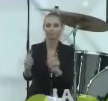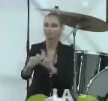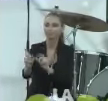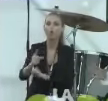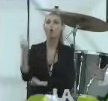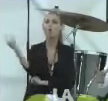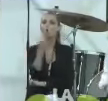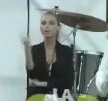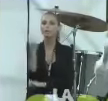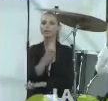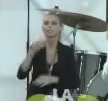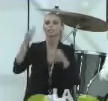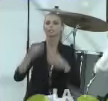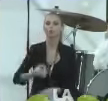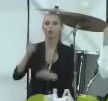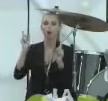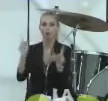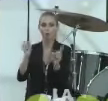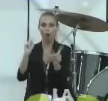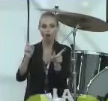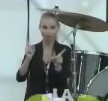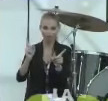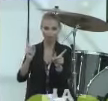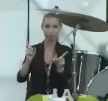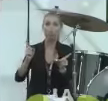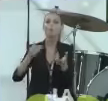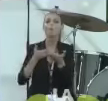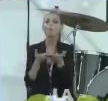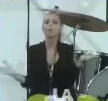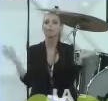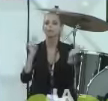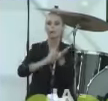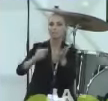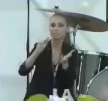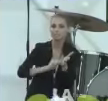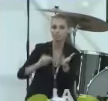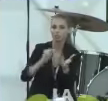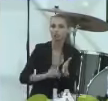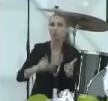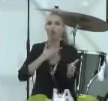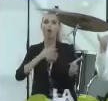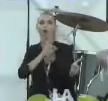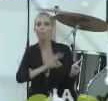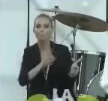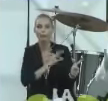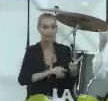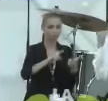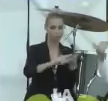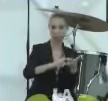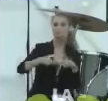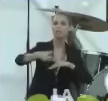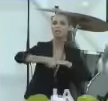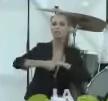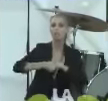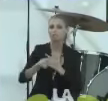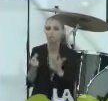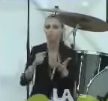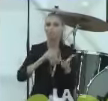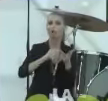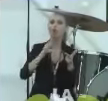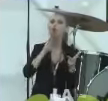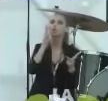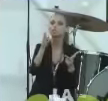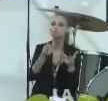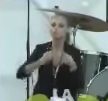pubbliche amministrazioni è che le diarie, i compensi, i rimborsi spese, i consiglieri provinciali